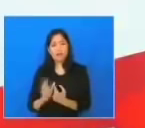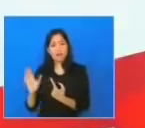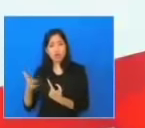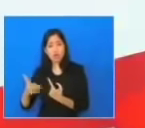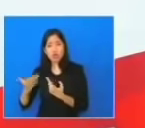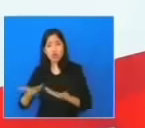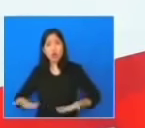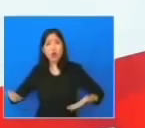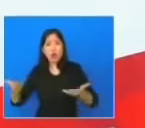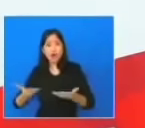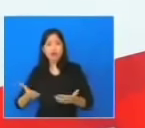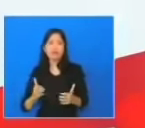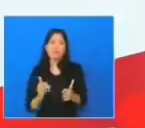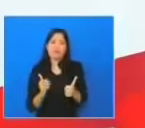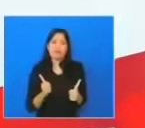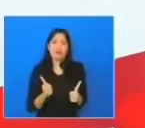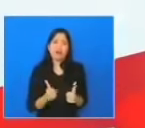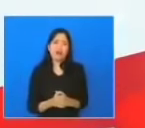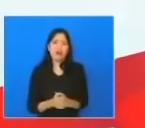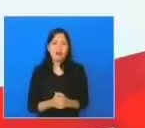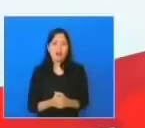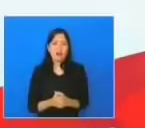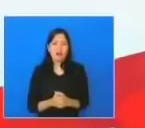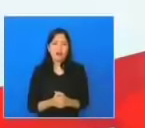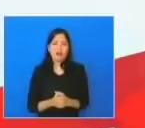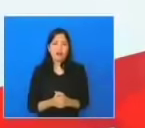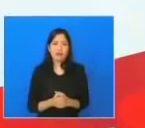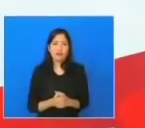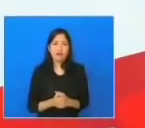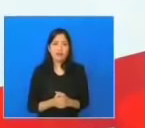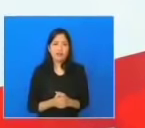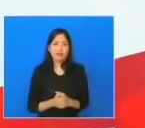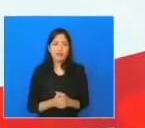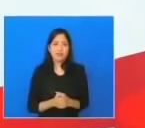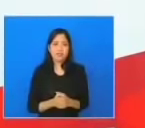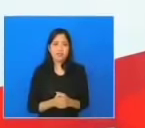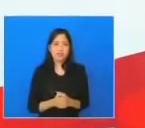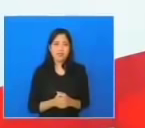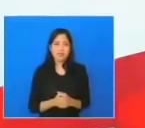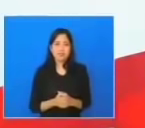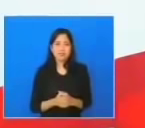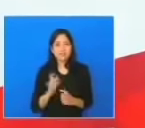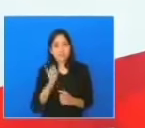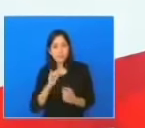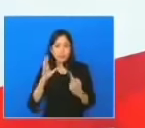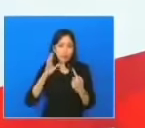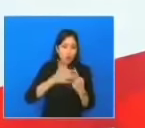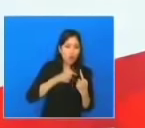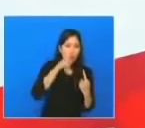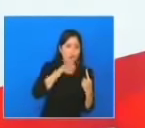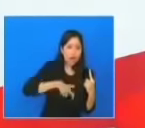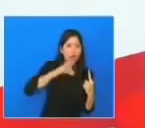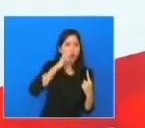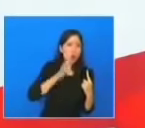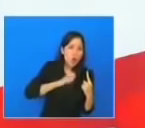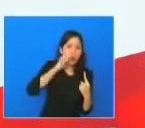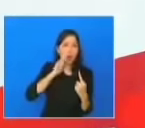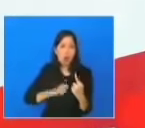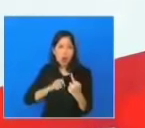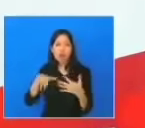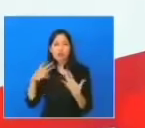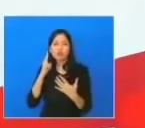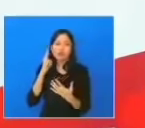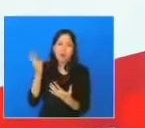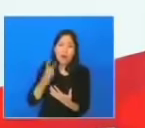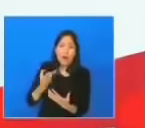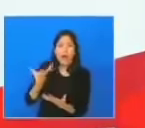kita. Kita bisa melindungi orang-orang yang sudah tua, saudara-saudara kita yang